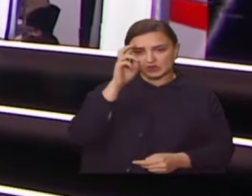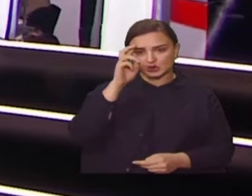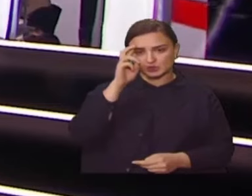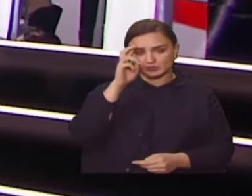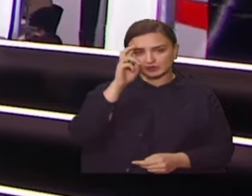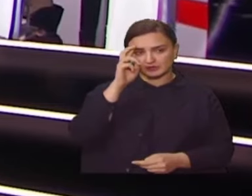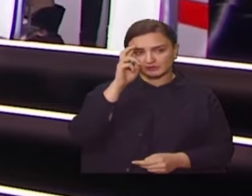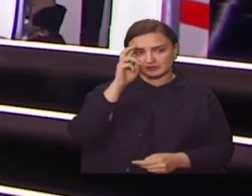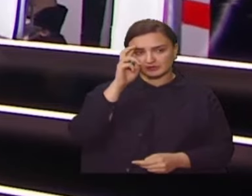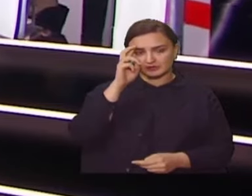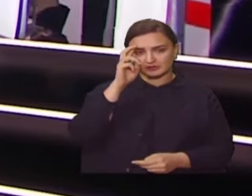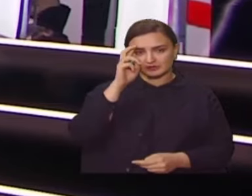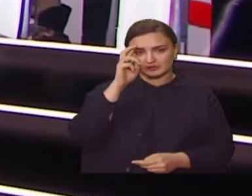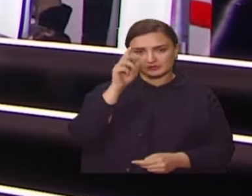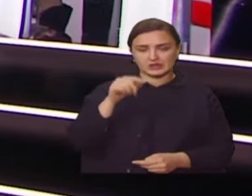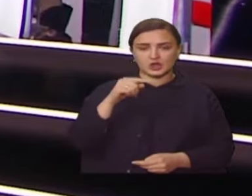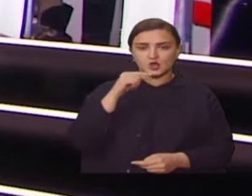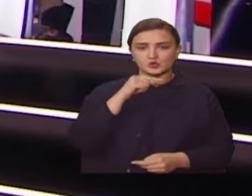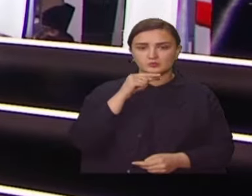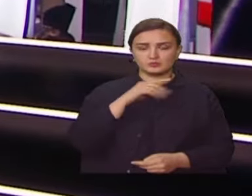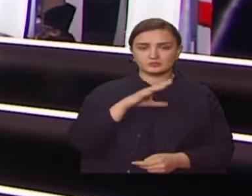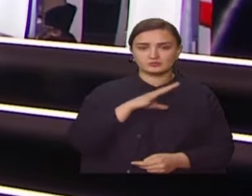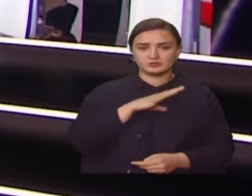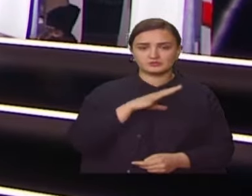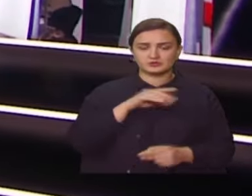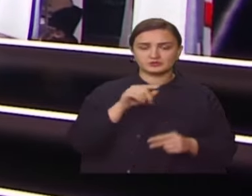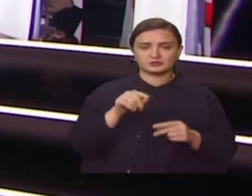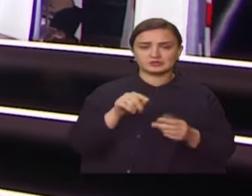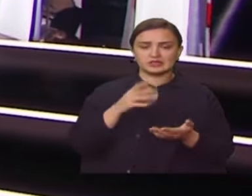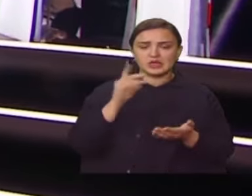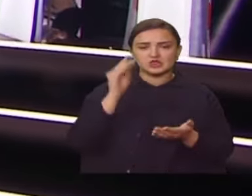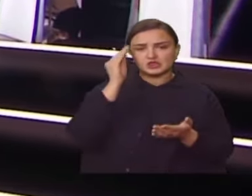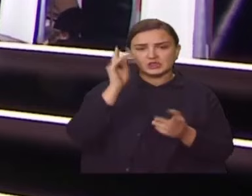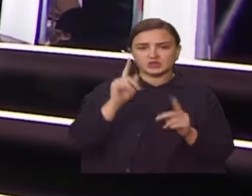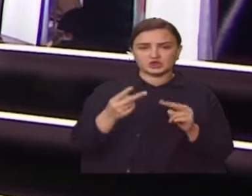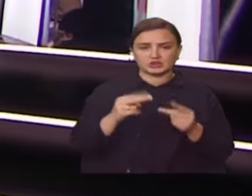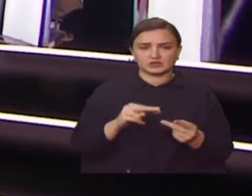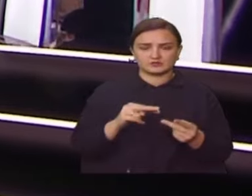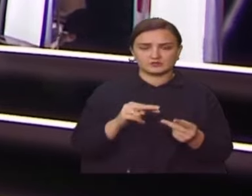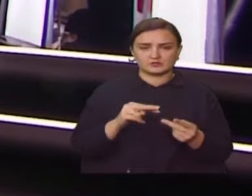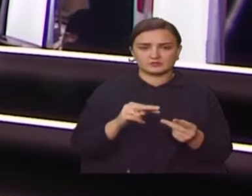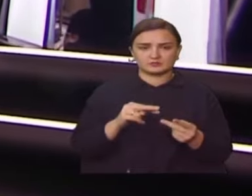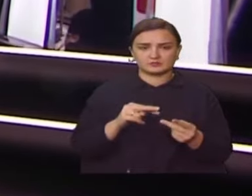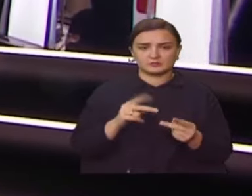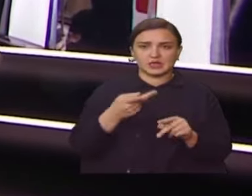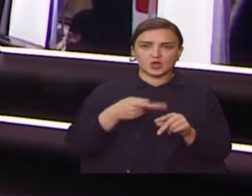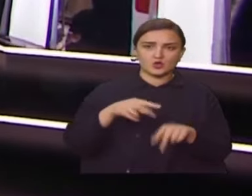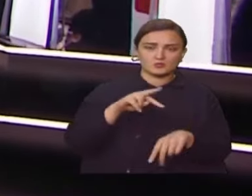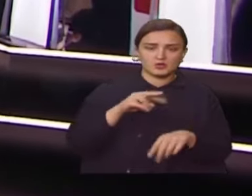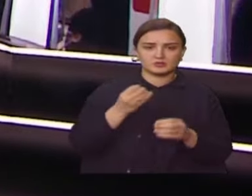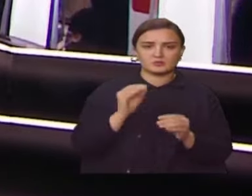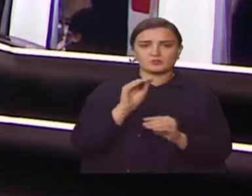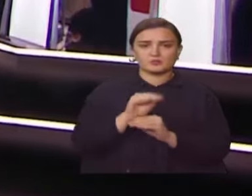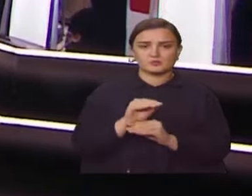ხელისუფლებიდან ის როგორ იმას როგორი ეკონომიკა ქონდა და თქვენ როგორი ეკონომიკა თვისობრივად რა შეიცვალა და არა ვთქვა ეს გაურმაგდა ან